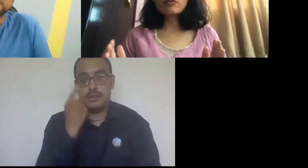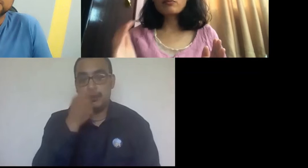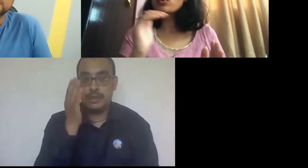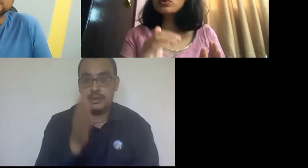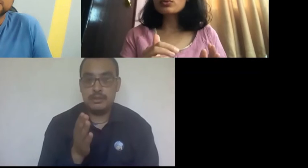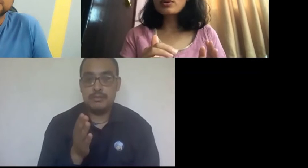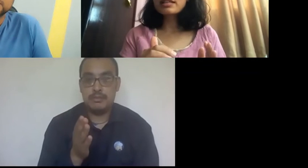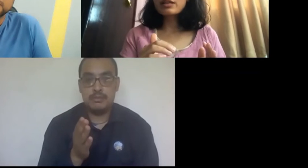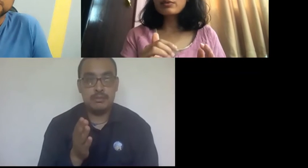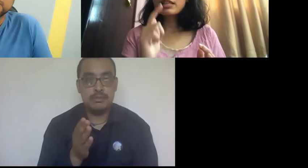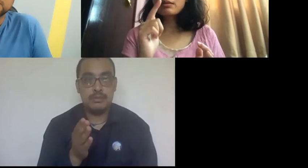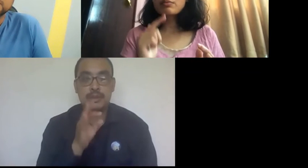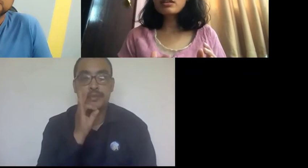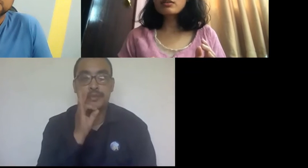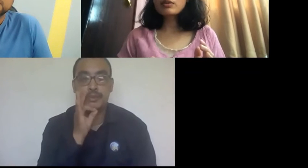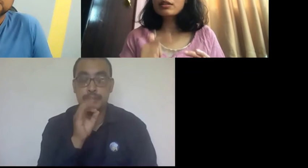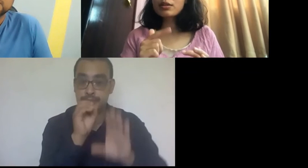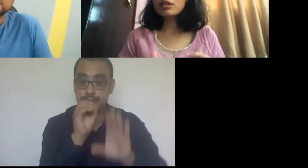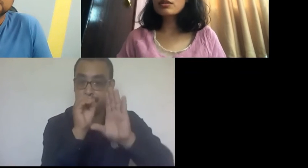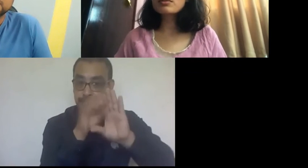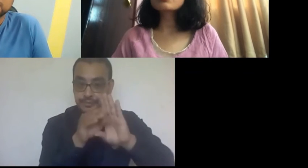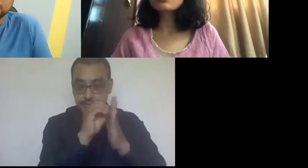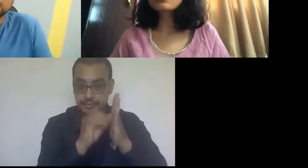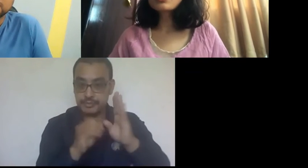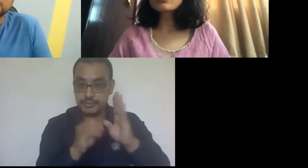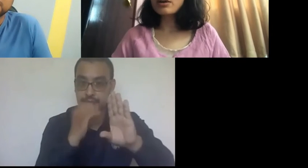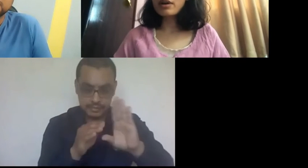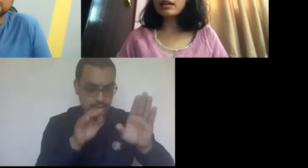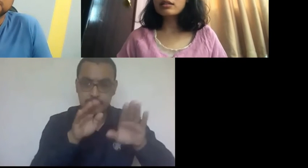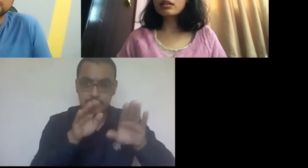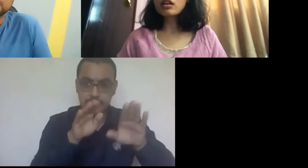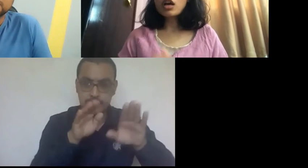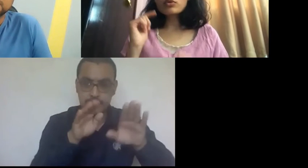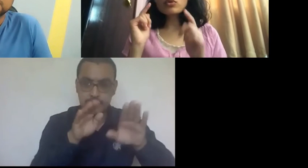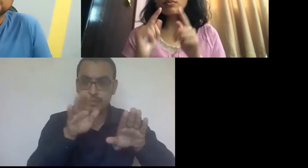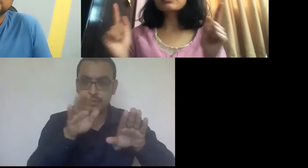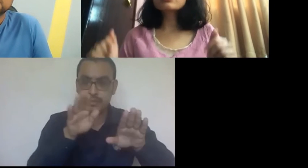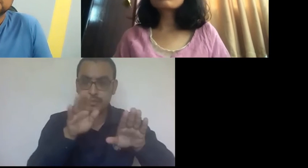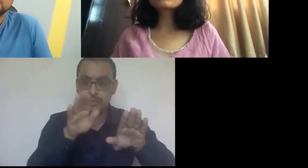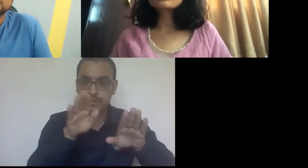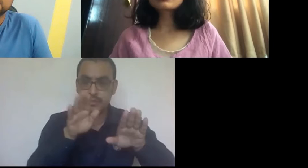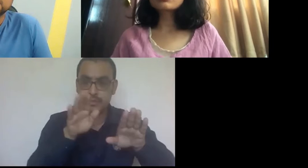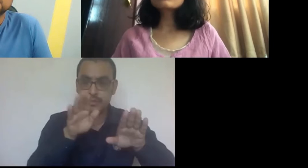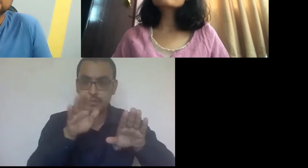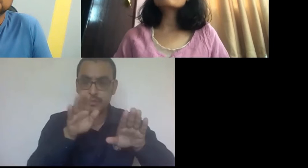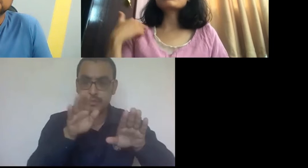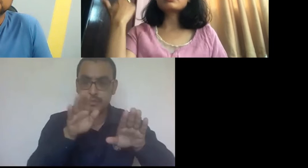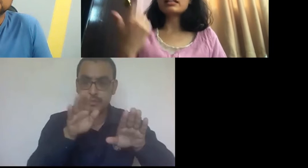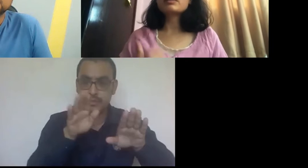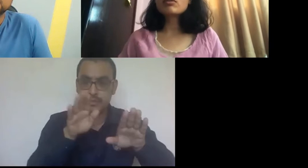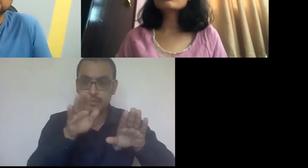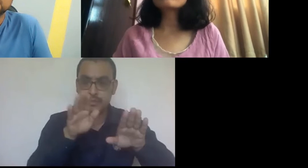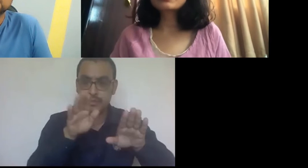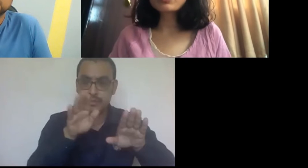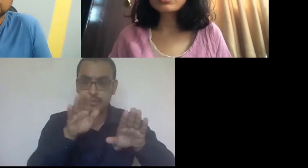अरे पोस्टहरू गर्दाखेरि पनि त्यसमा पनि एकदमै डिस्क्रिमिनेसनको कुराहरू आइरहेको छ होइन, अब जो मान्छेले त्यो पोस्ट गरेको हो उसको मेन्टल